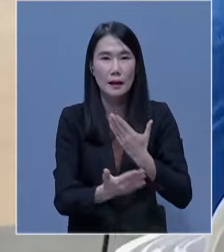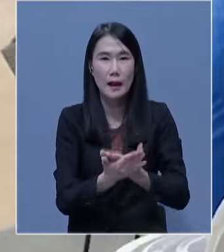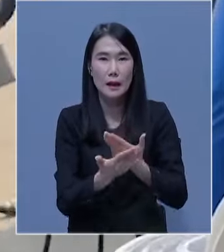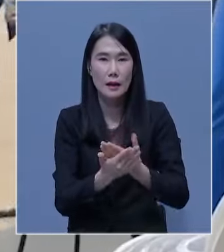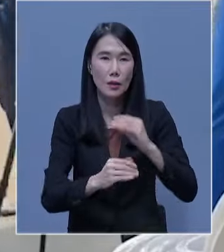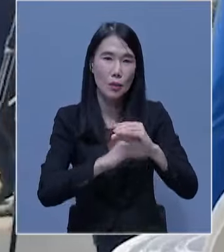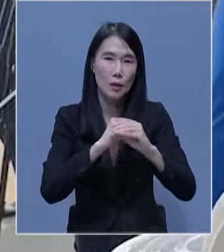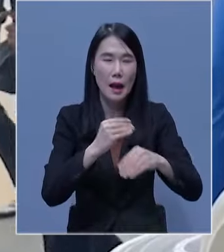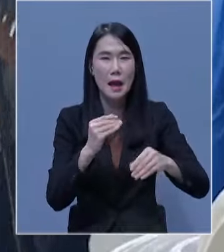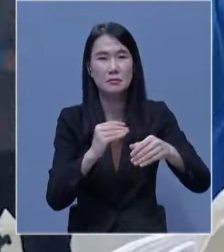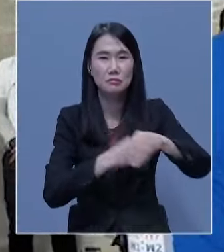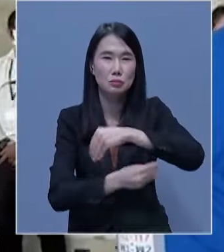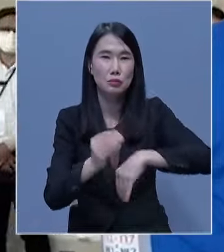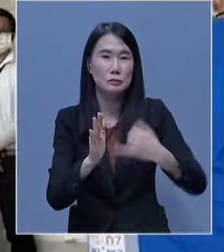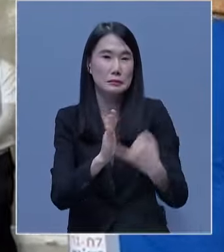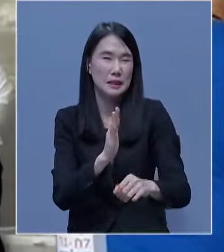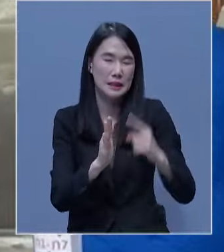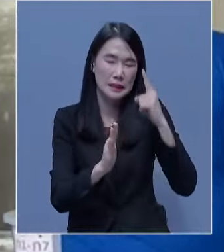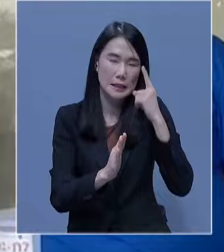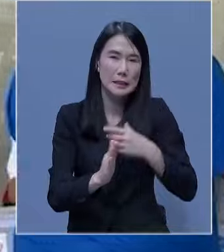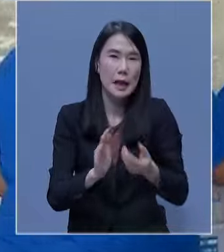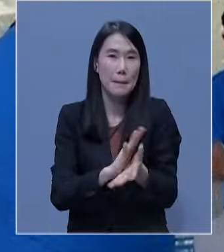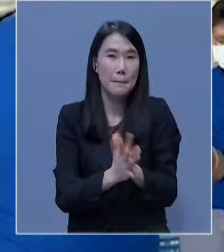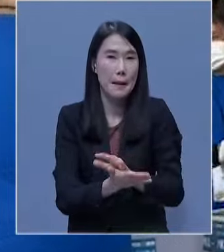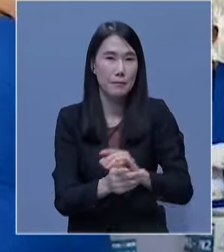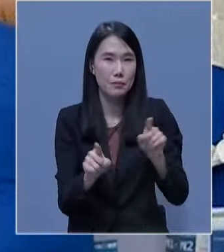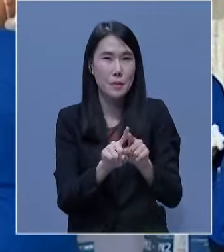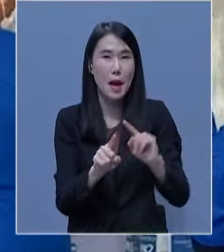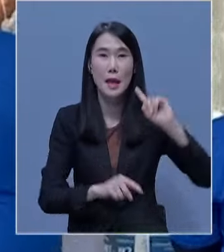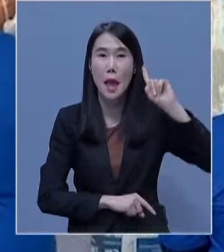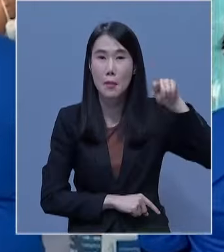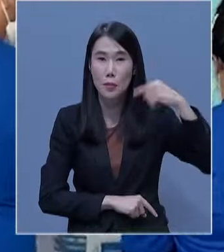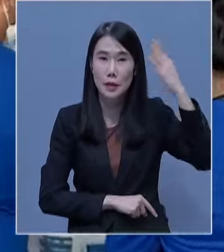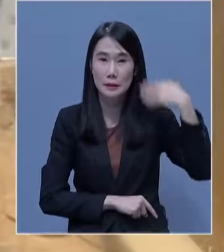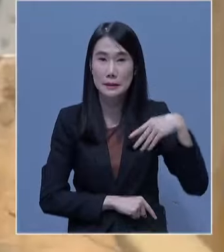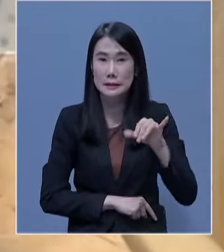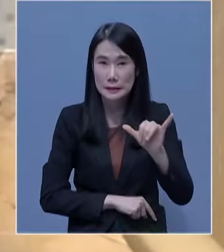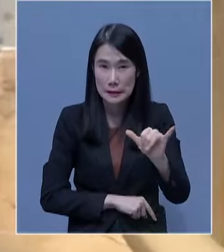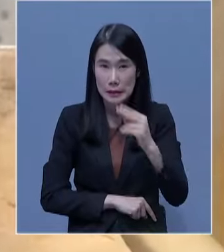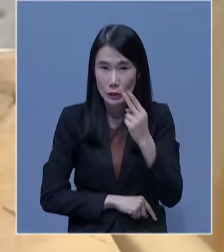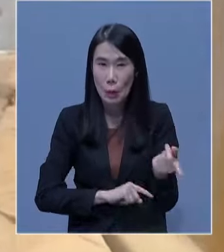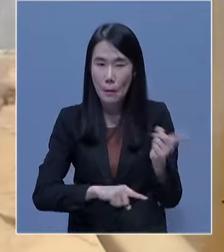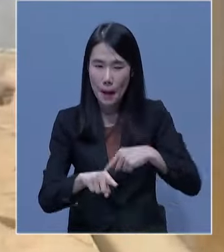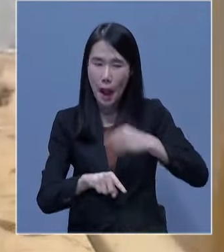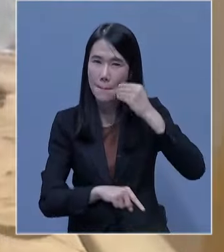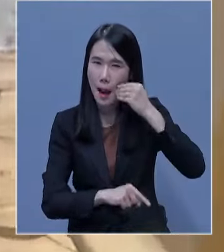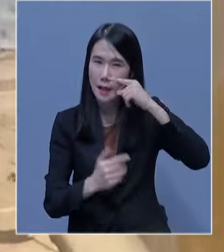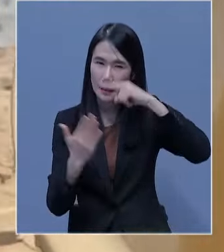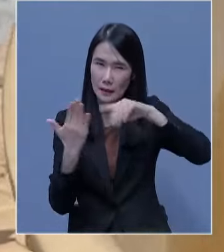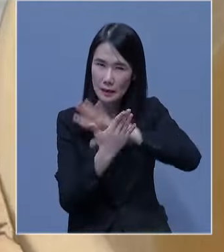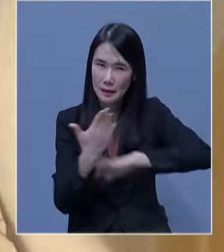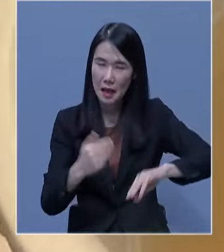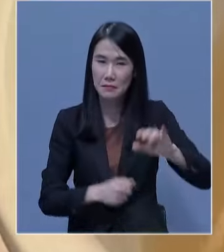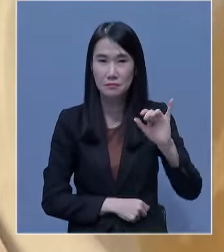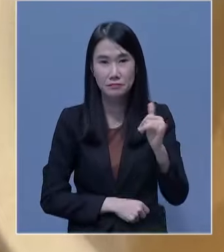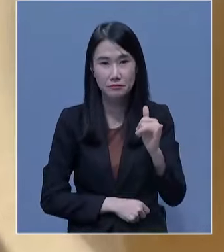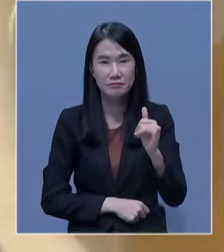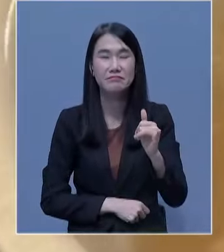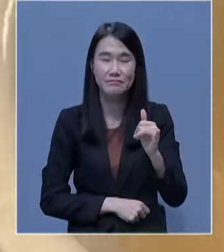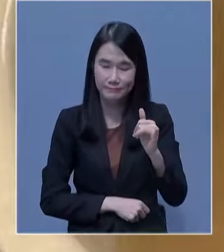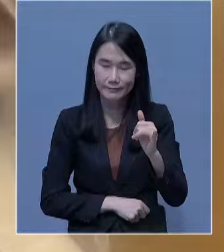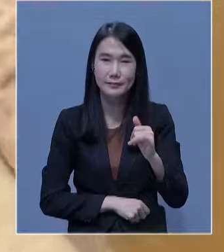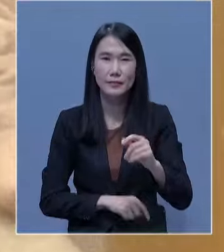งการรับจำนำข้าวและปูทางให้คุณยิ่งรักได้กลับบ้าน อันนี้ก็ชงมาเชื่อแบบนี้นะคะ ค แต่ทางนี้เ